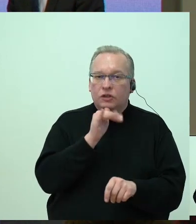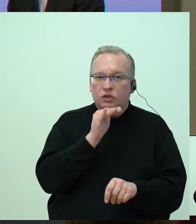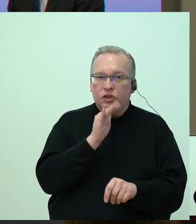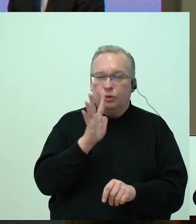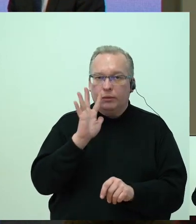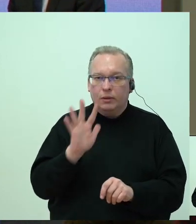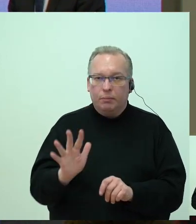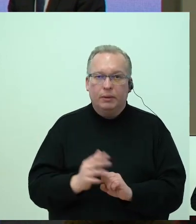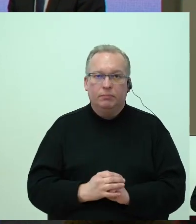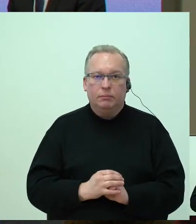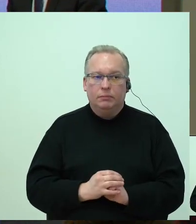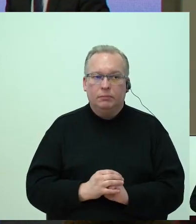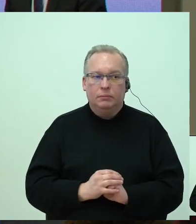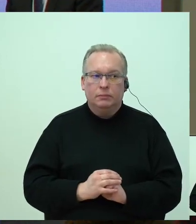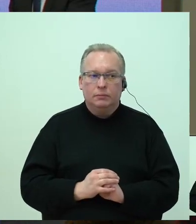antisemitinėmis